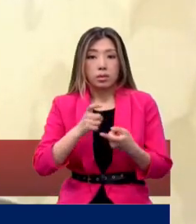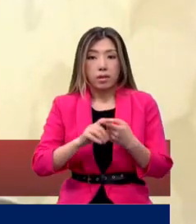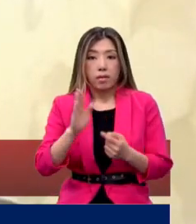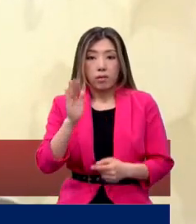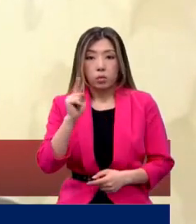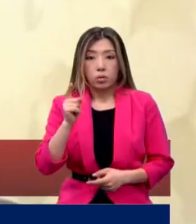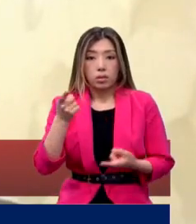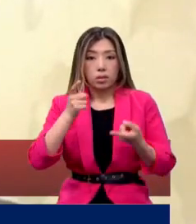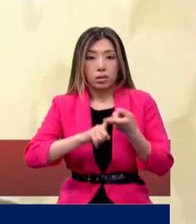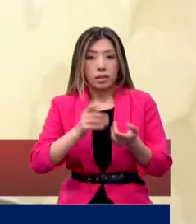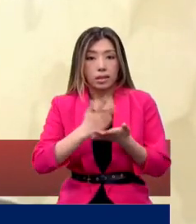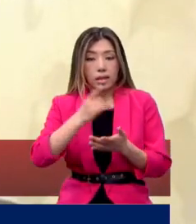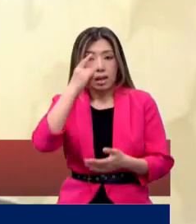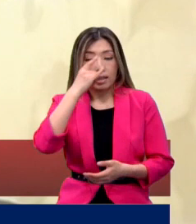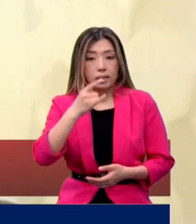Казахстаном и